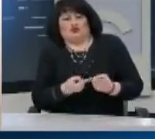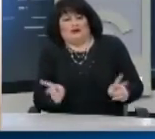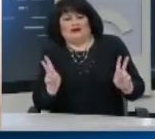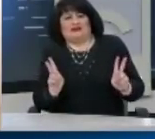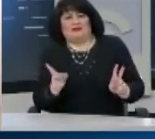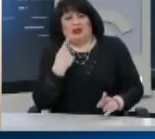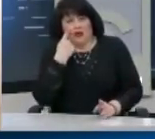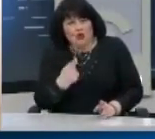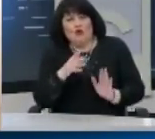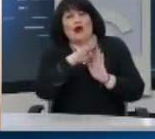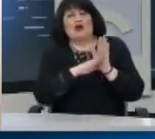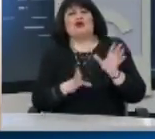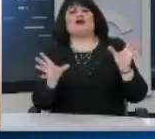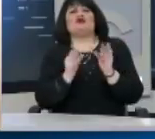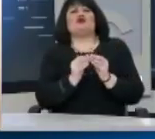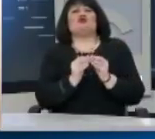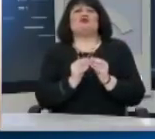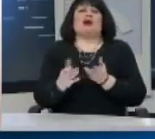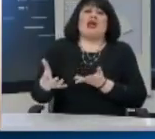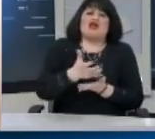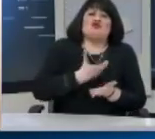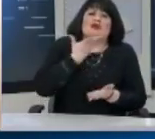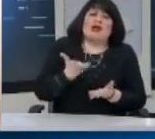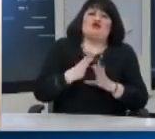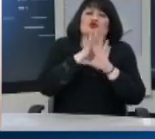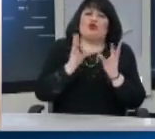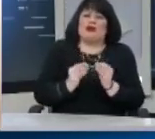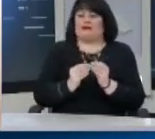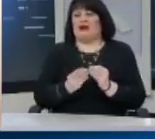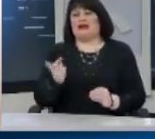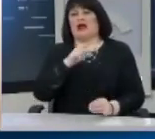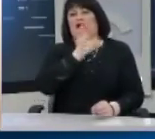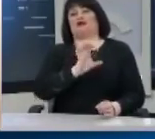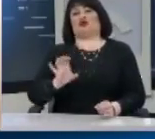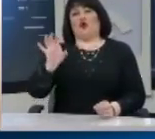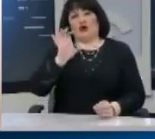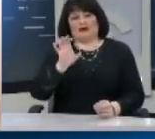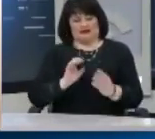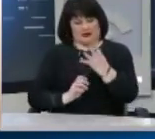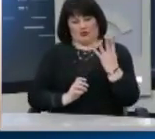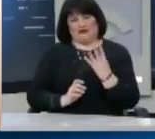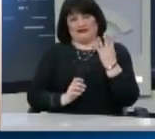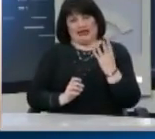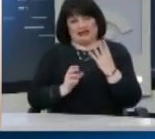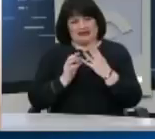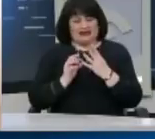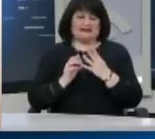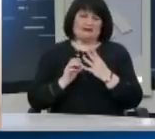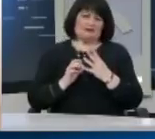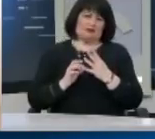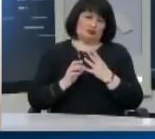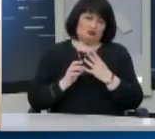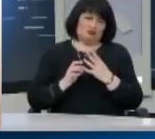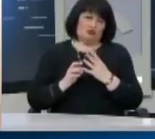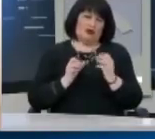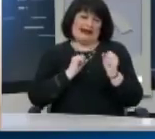ζήσαμε και τους κανόνες σε σχέση και με τα δημοσιονομικά για μεγαλύτερες χώρες πλέον των τεσσάρων που υπέστησαν ότι υπέστησαν καιτα